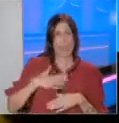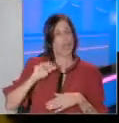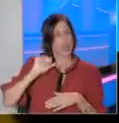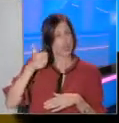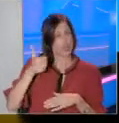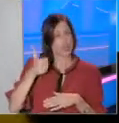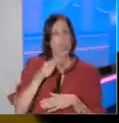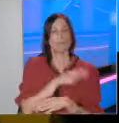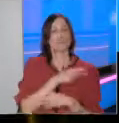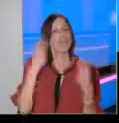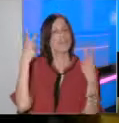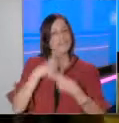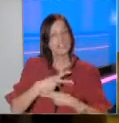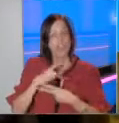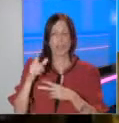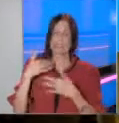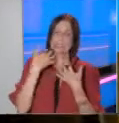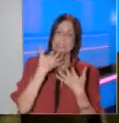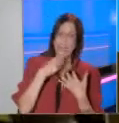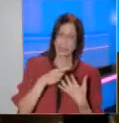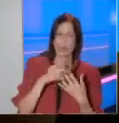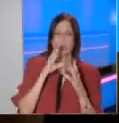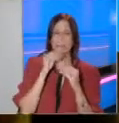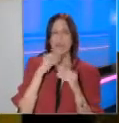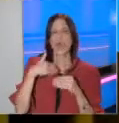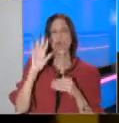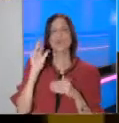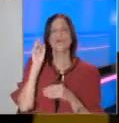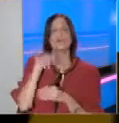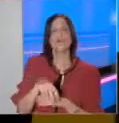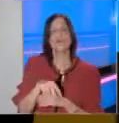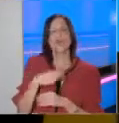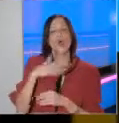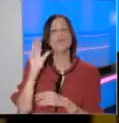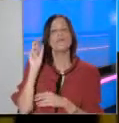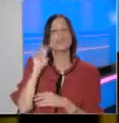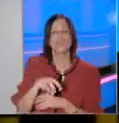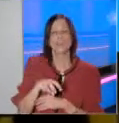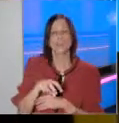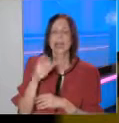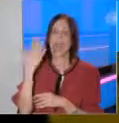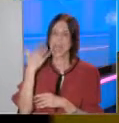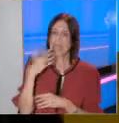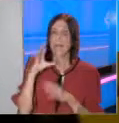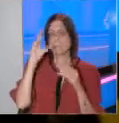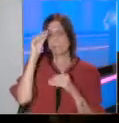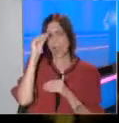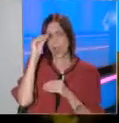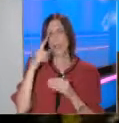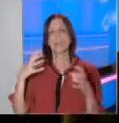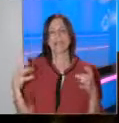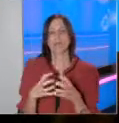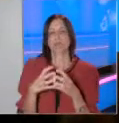המשטרה הבינה מיד, הסבירו לה שמדובר ברוב המשתתפים, אני רוצה לדייק, רוב המשתתפים היו בחורים שהיו